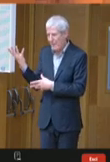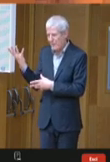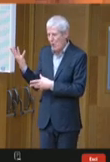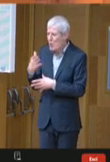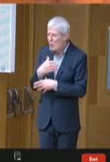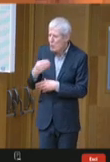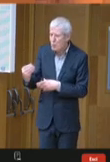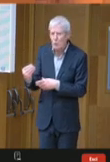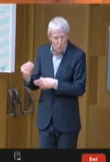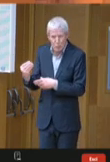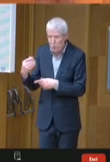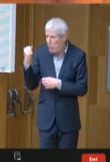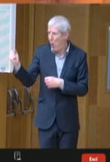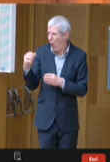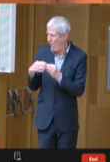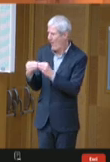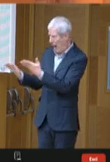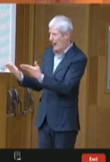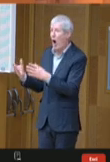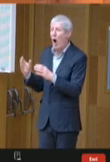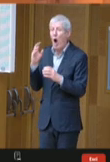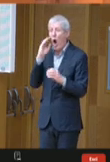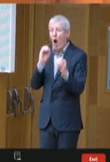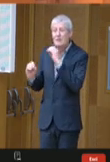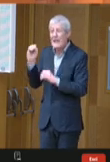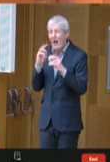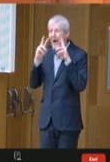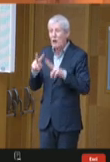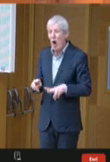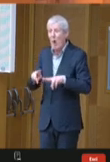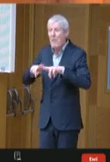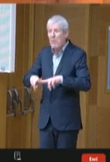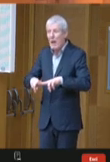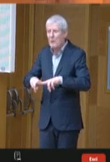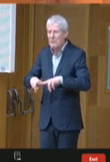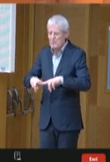possono perseguire. Quindi un osservatorio permanente che vi garantisco